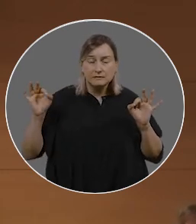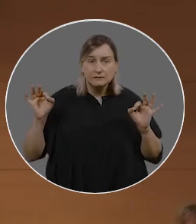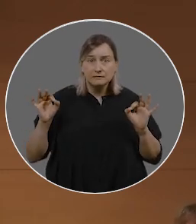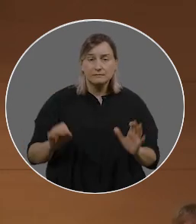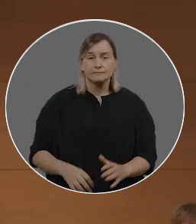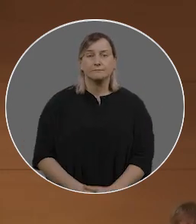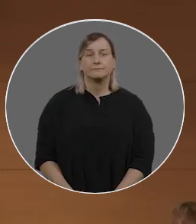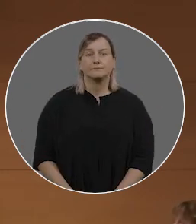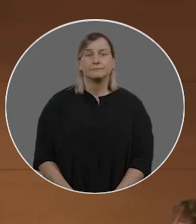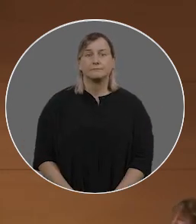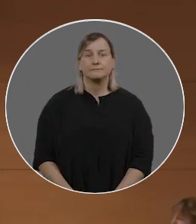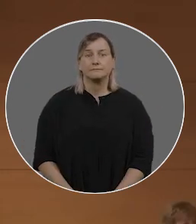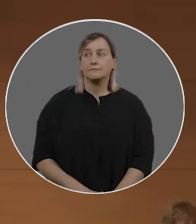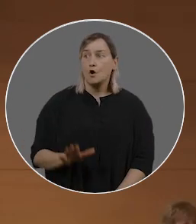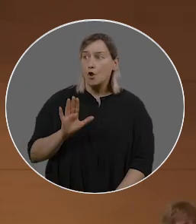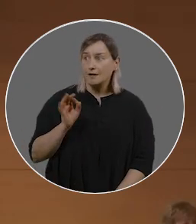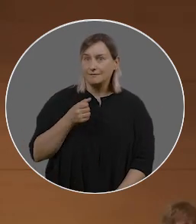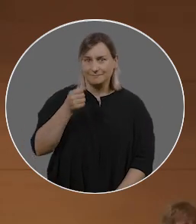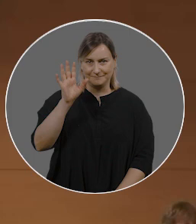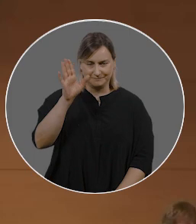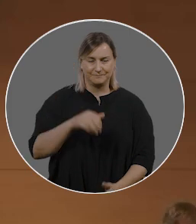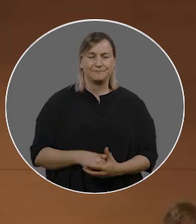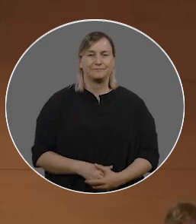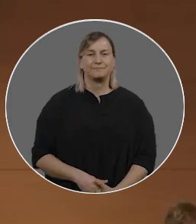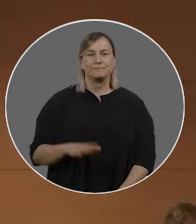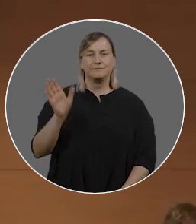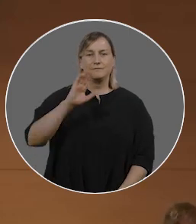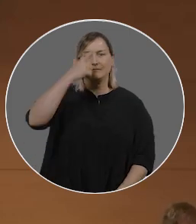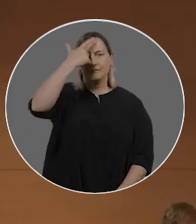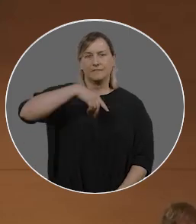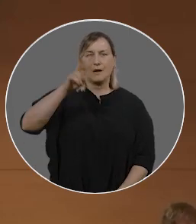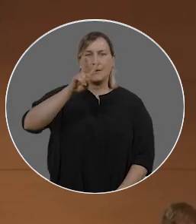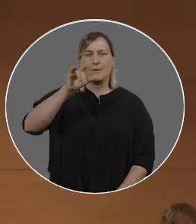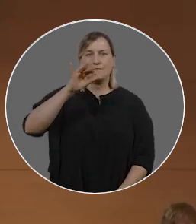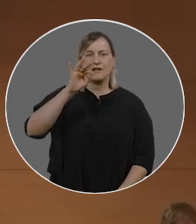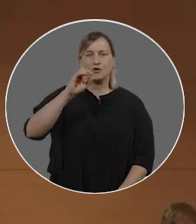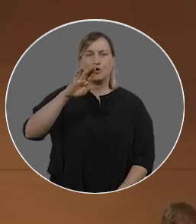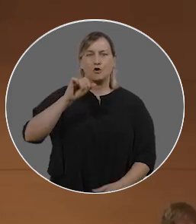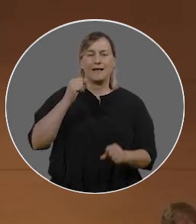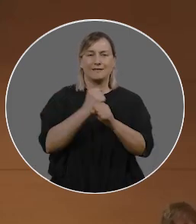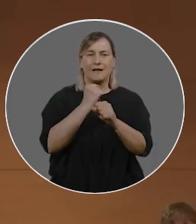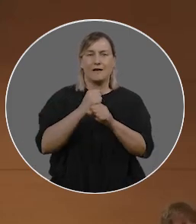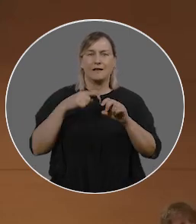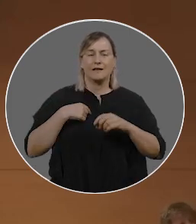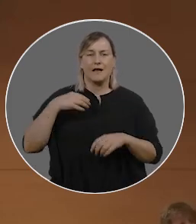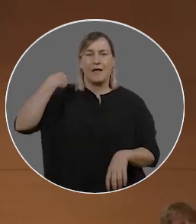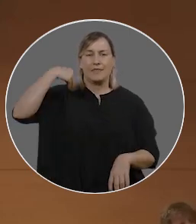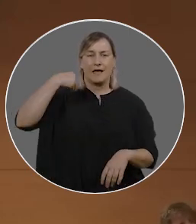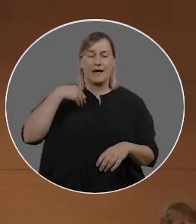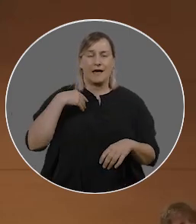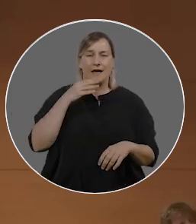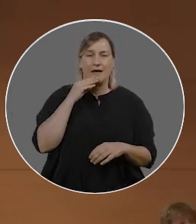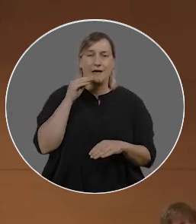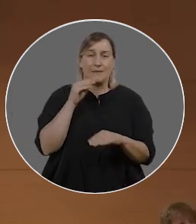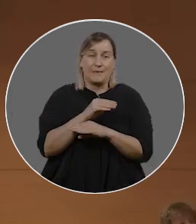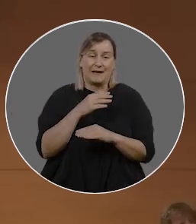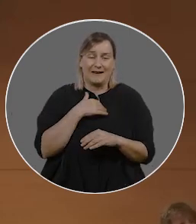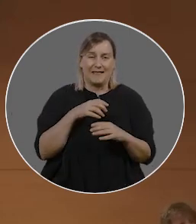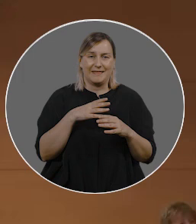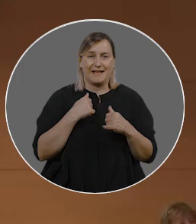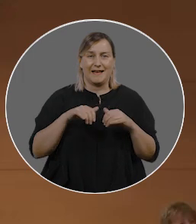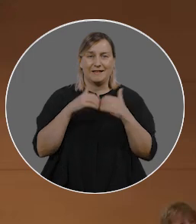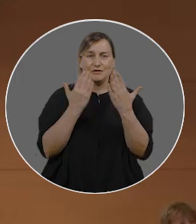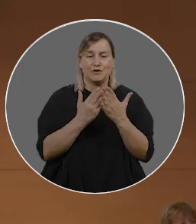pregunta més? Hola, vale. Bueno, jo em dic Victòria, estic aquí fent de becària a l'escola,